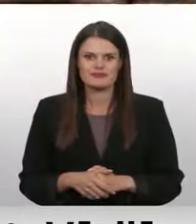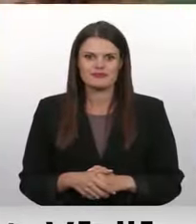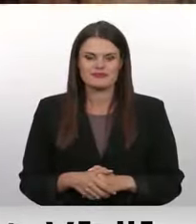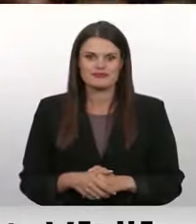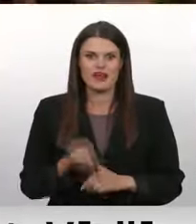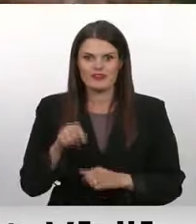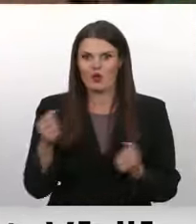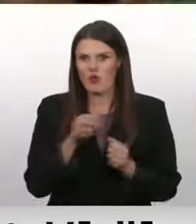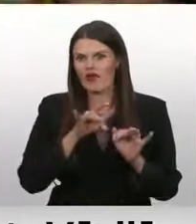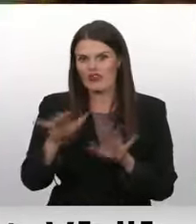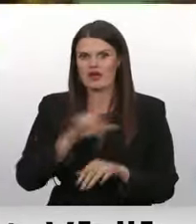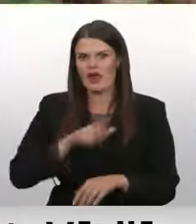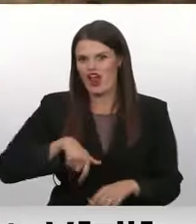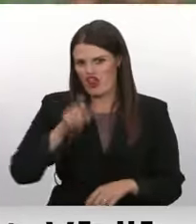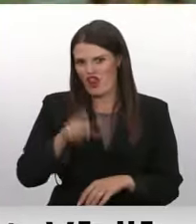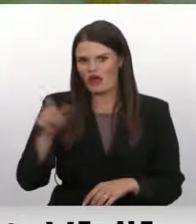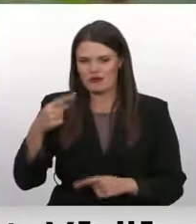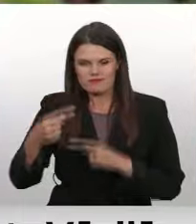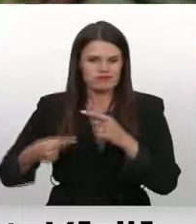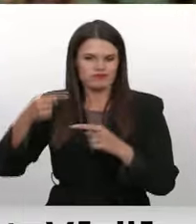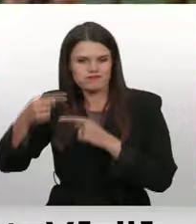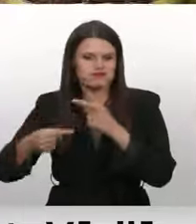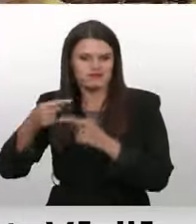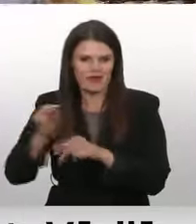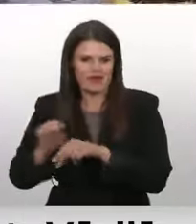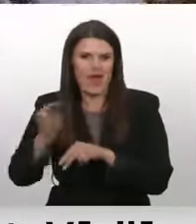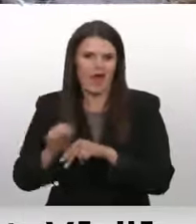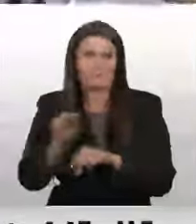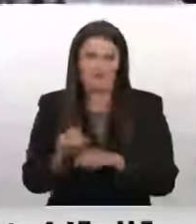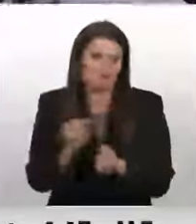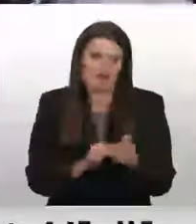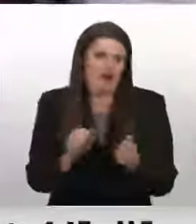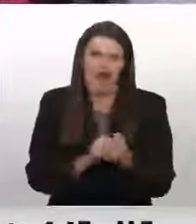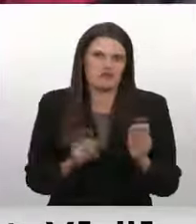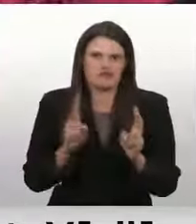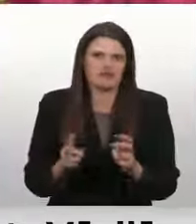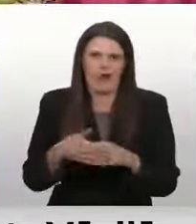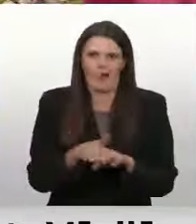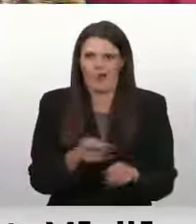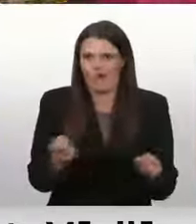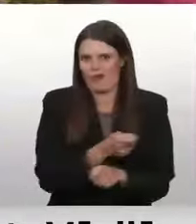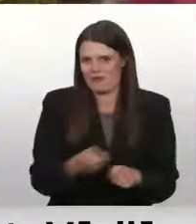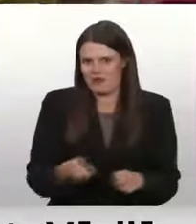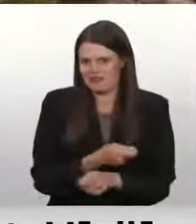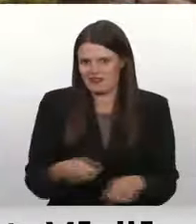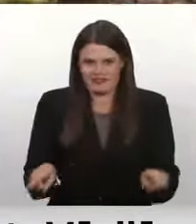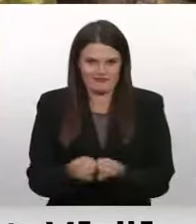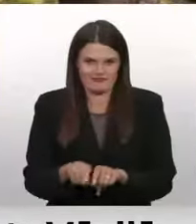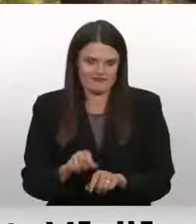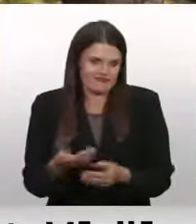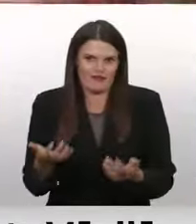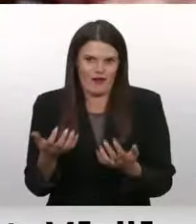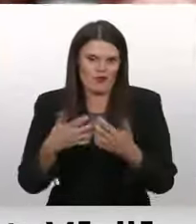Tā ir nodarbe, kas latviešiem paaudžu paaudzēs iemācīta tikpat dabiski kā kurpju siešana un reizrēķins. Ar